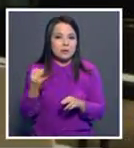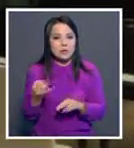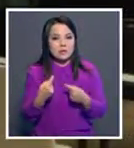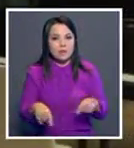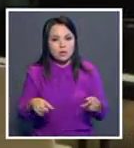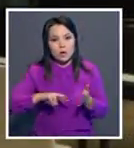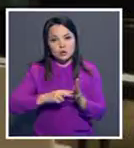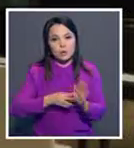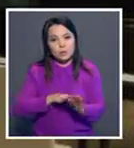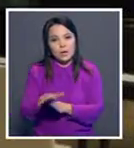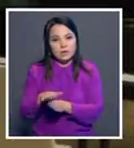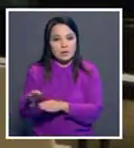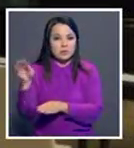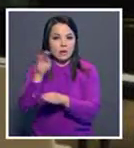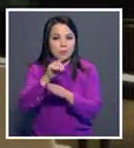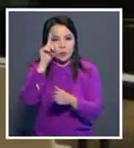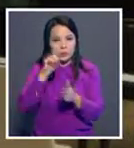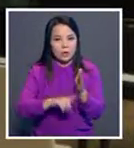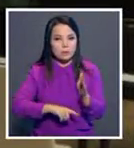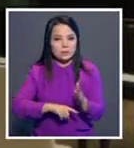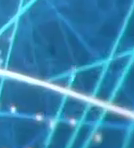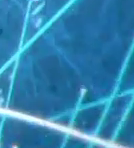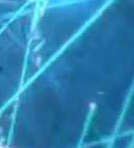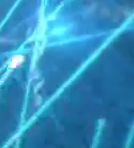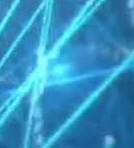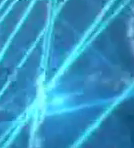жобалардың жүзеге асуына септігін тигізеді деген ойдамыз.